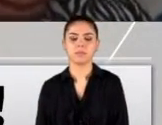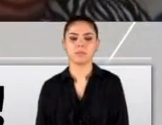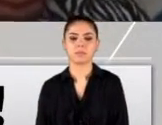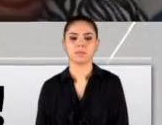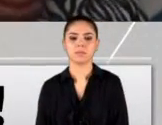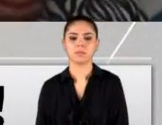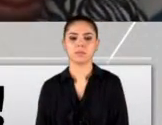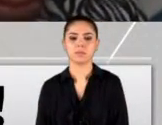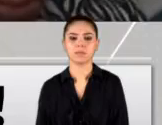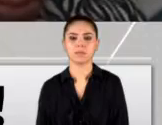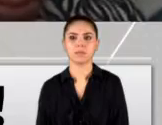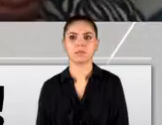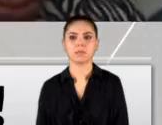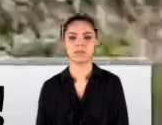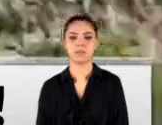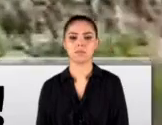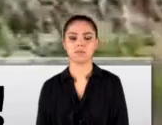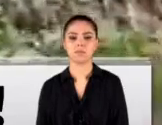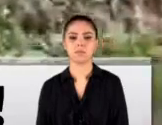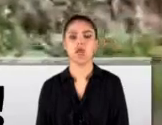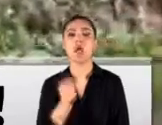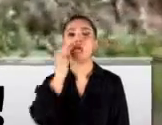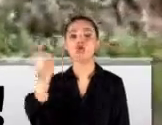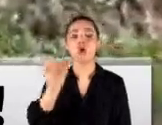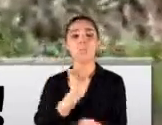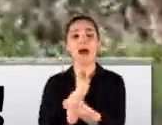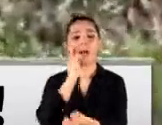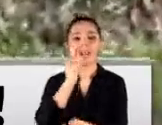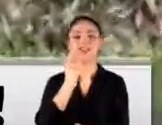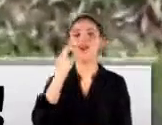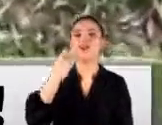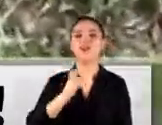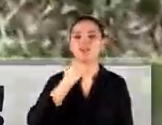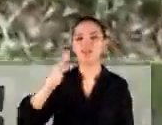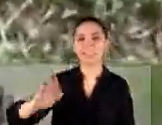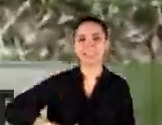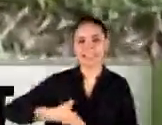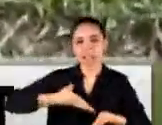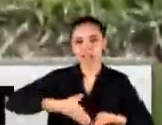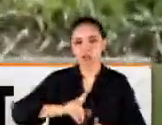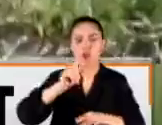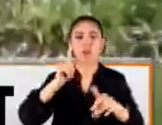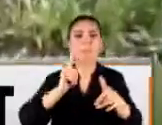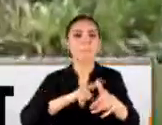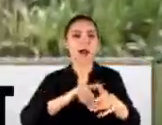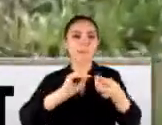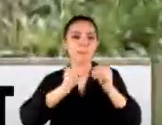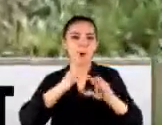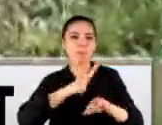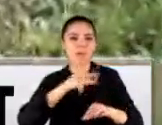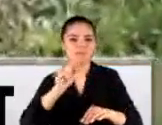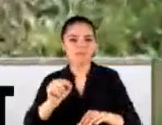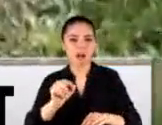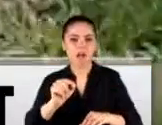çocuğumuz sağlam sol parmağına ameliyat ediyorlar. Çorumlu Bektur çiftinin küçük kızları Berra'nın doğuştan sağ baş parmağında kasılma